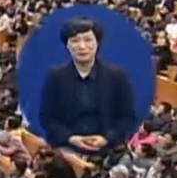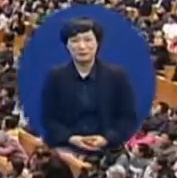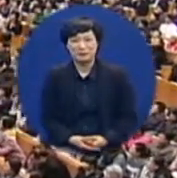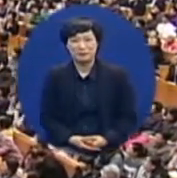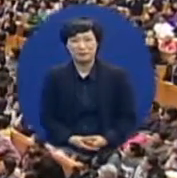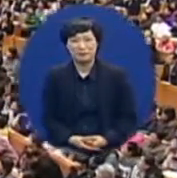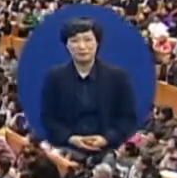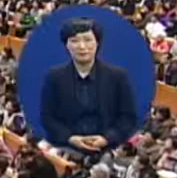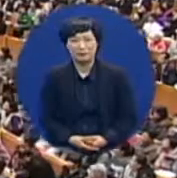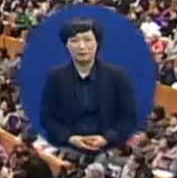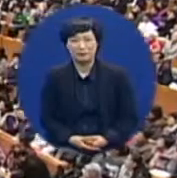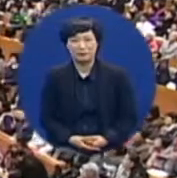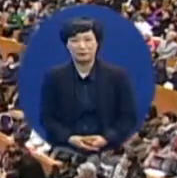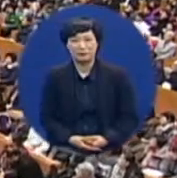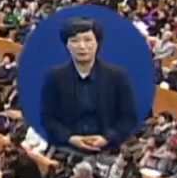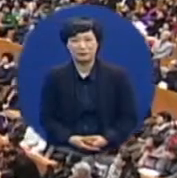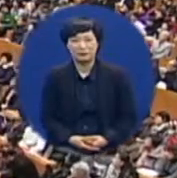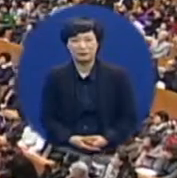아멘